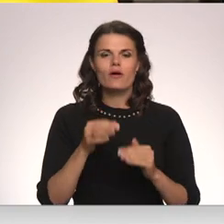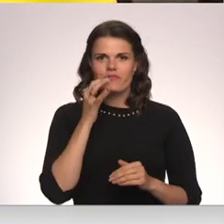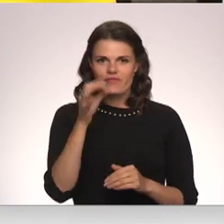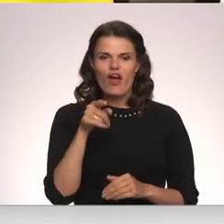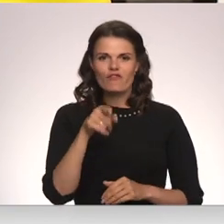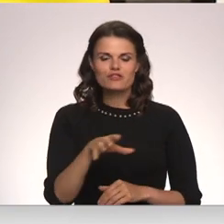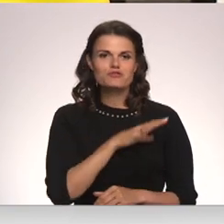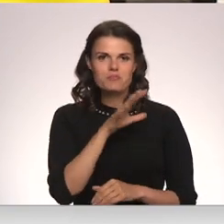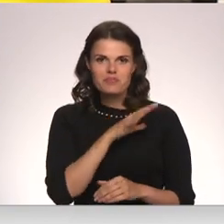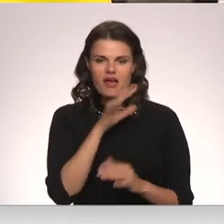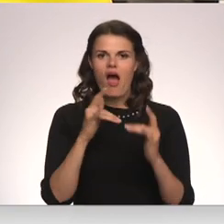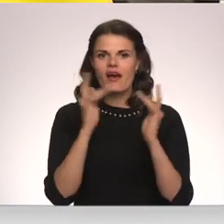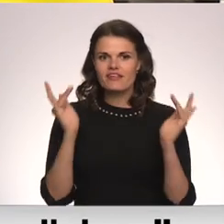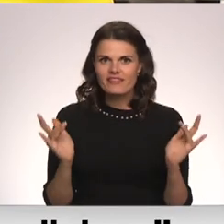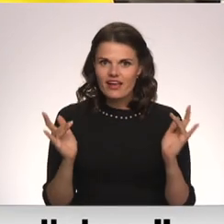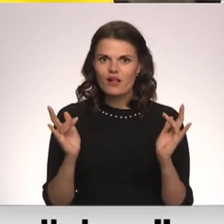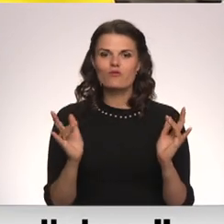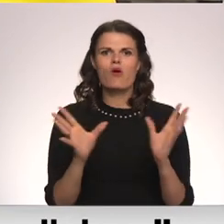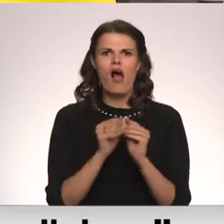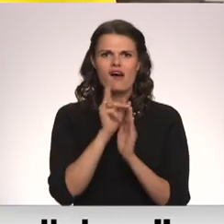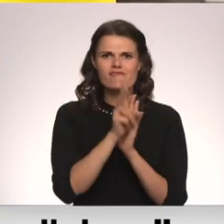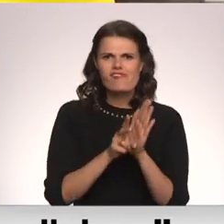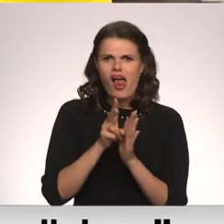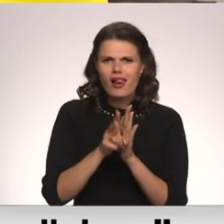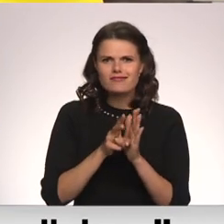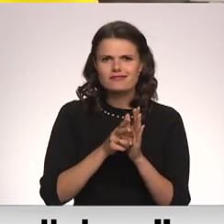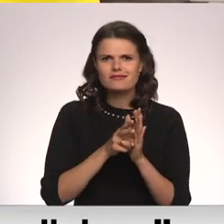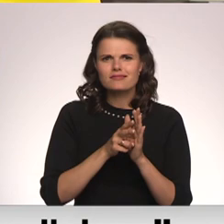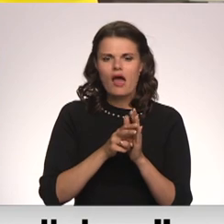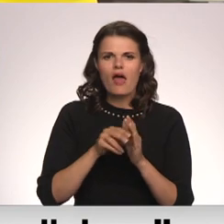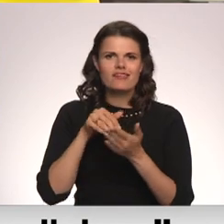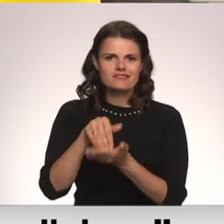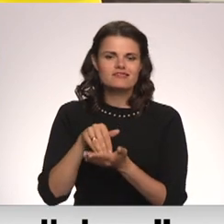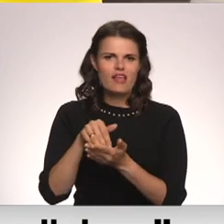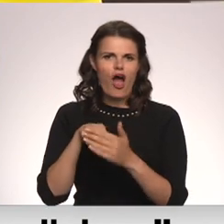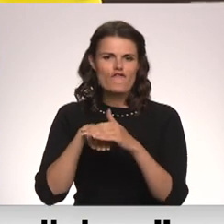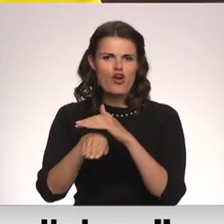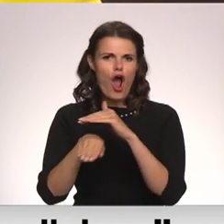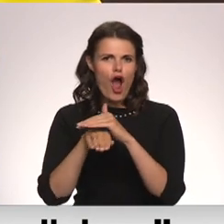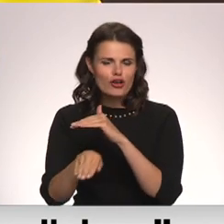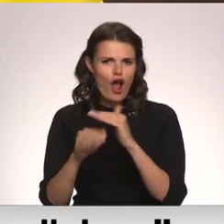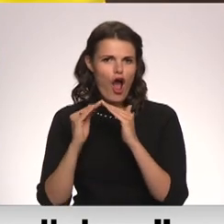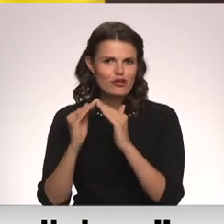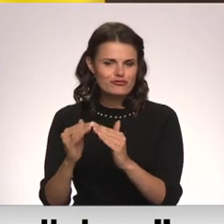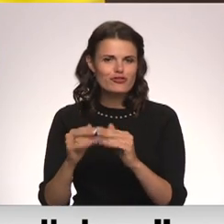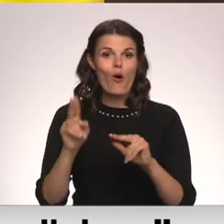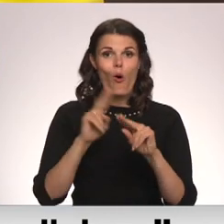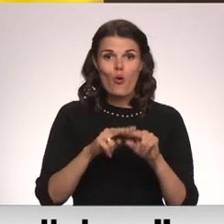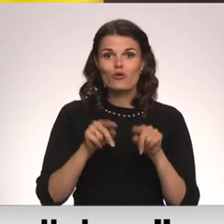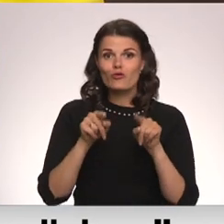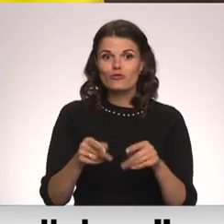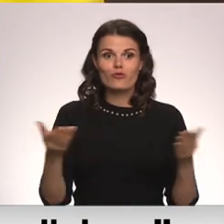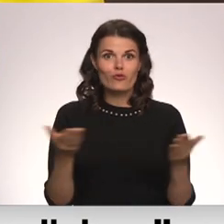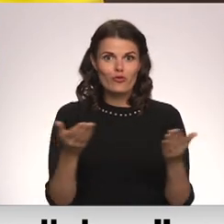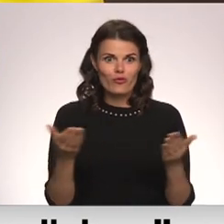tiltu, nu, ar vilcieniem, kur stāv garāžā un, nu, tur, kur brauc un